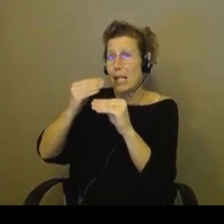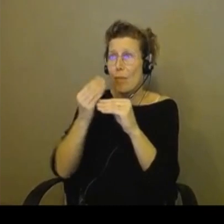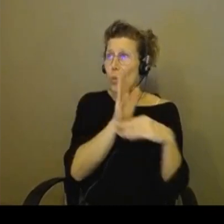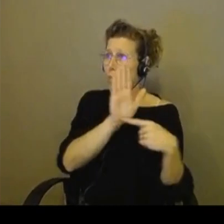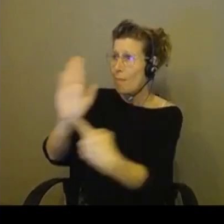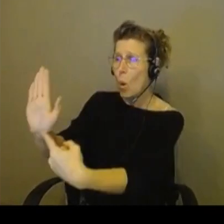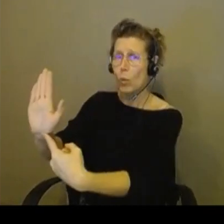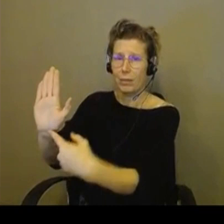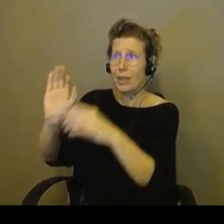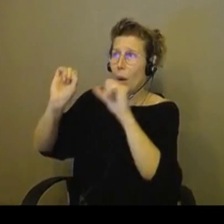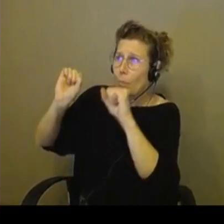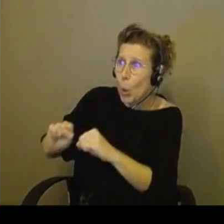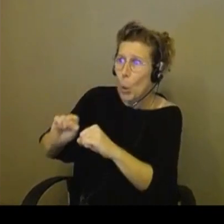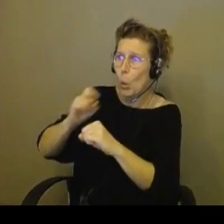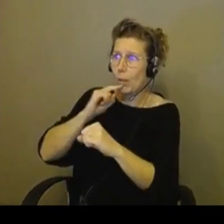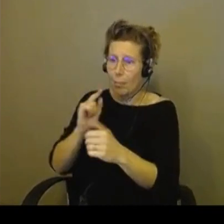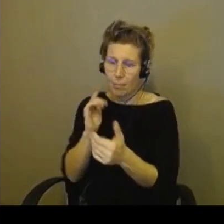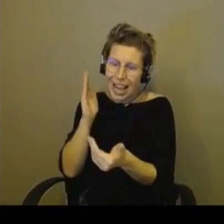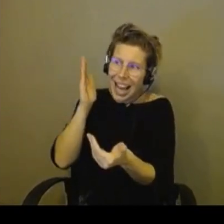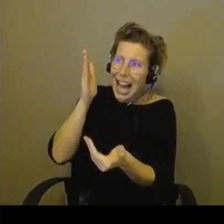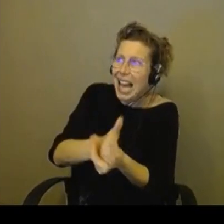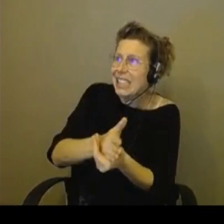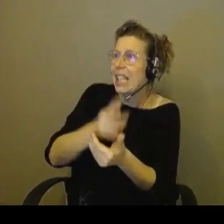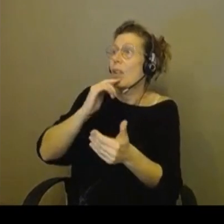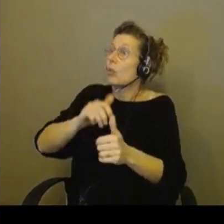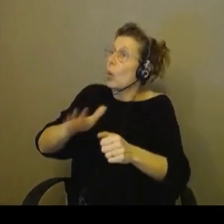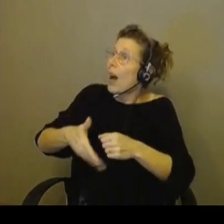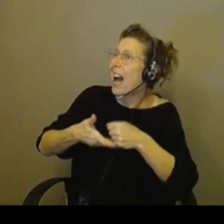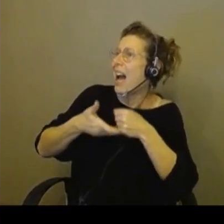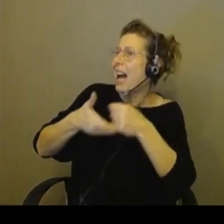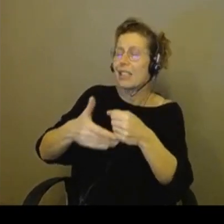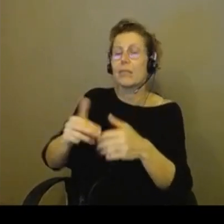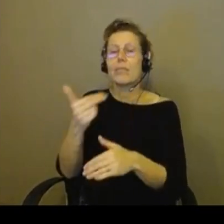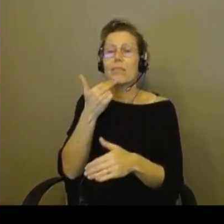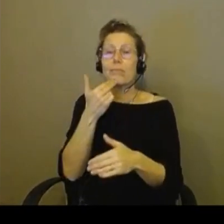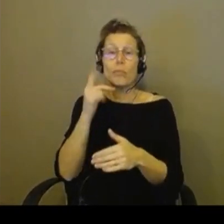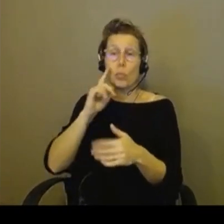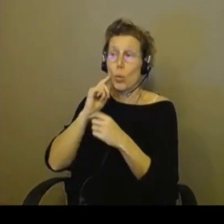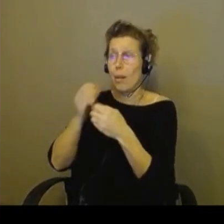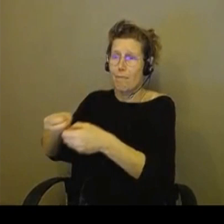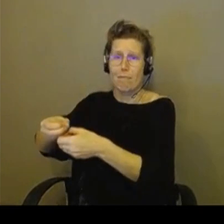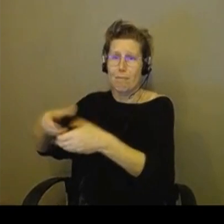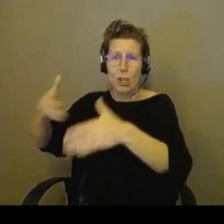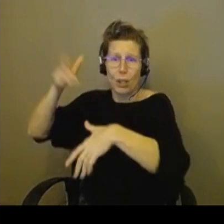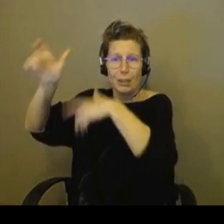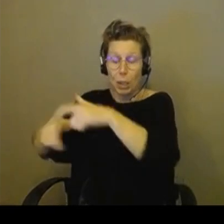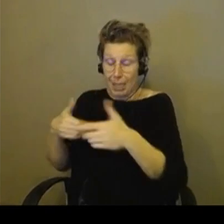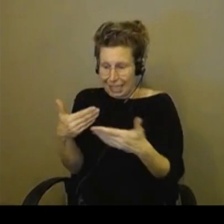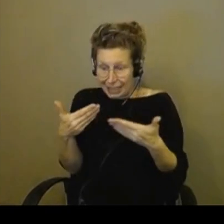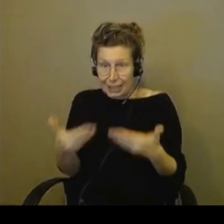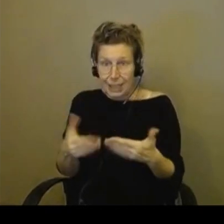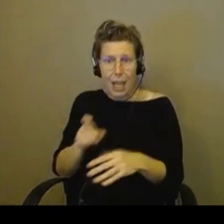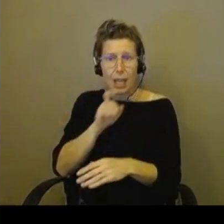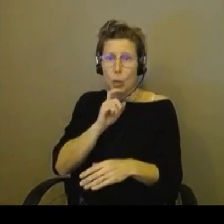attendre l'ensemble des usagers du réseau, et ce, quelle que soit leur situation. C'est quelque chose auquel on se prépare depuis l'attribution des Jeux, et